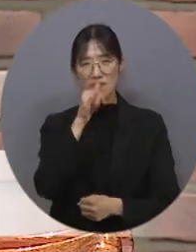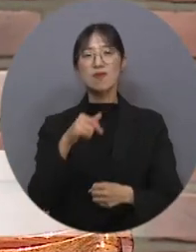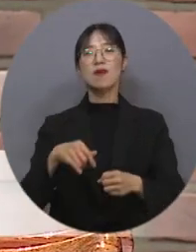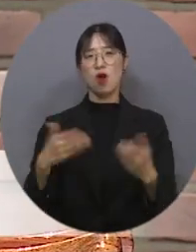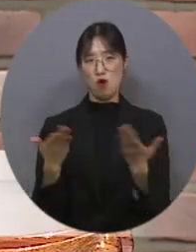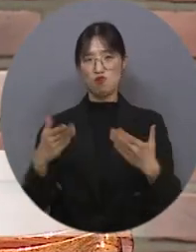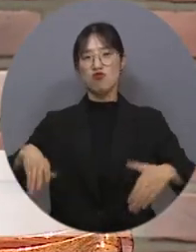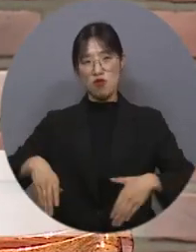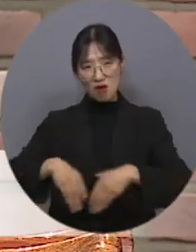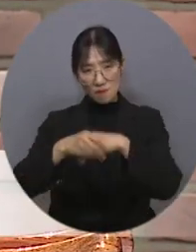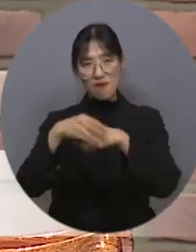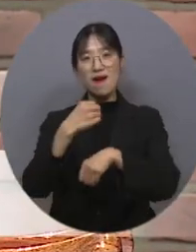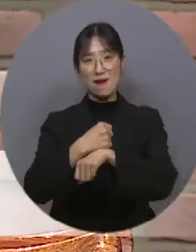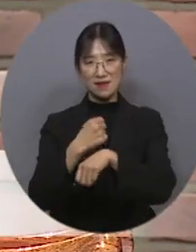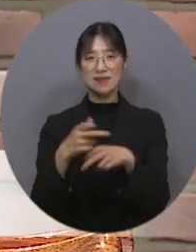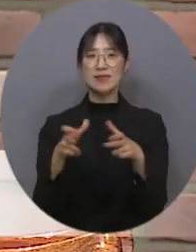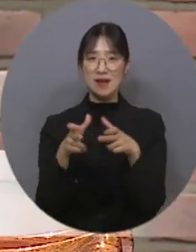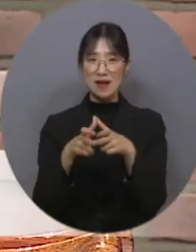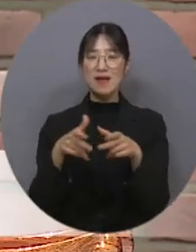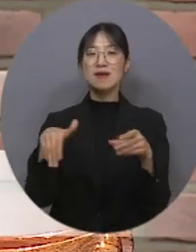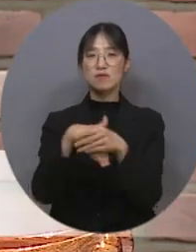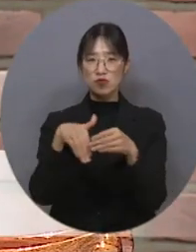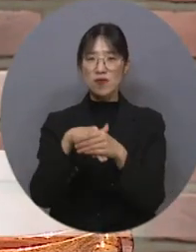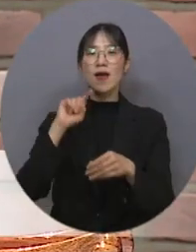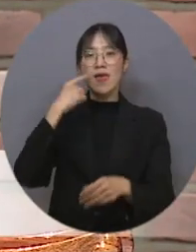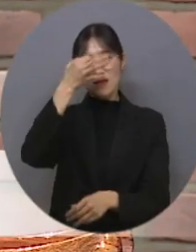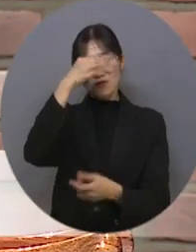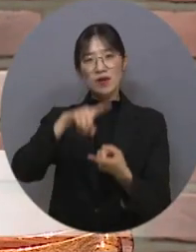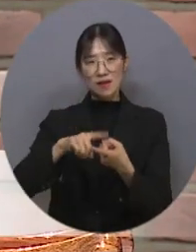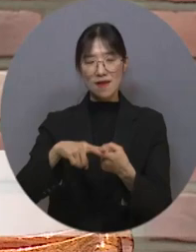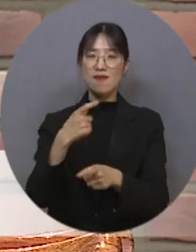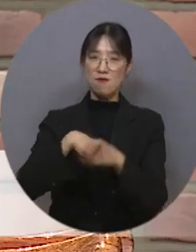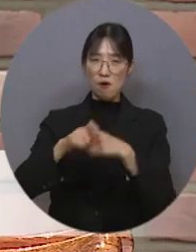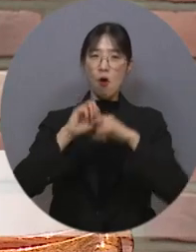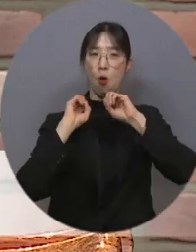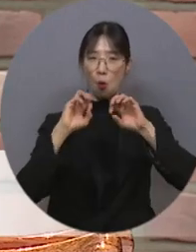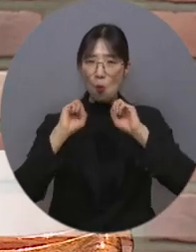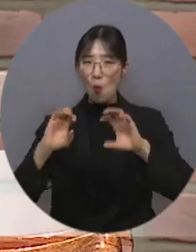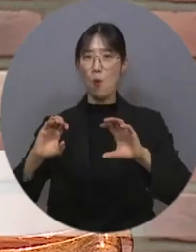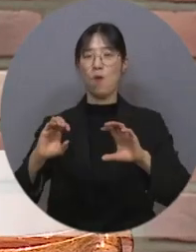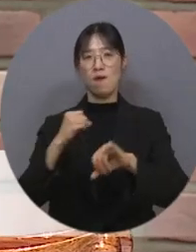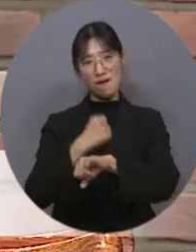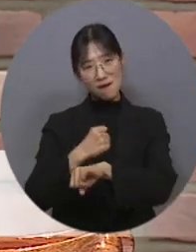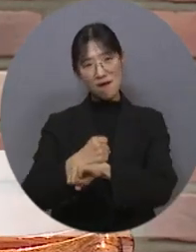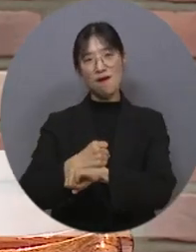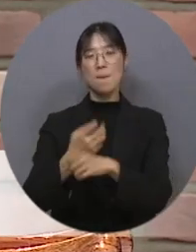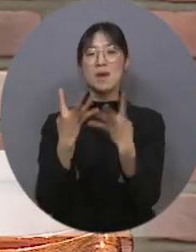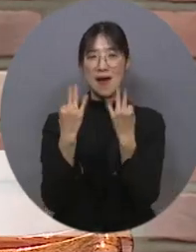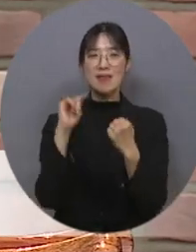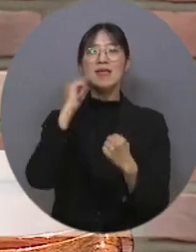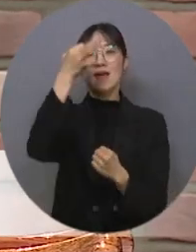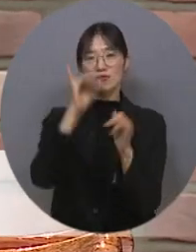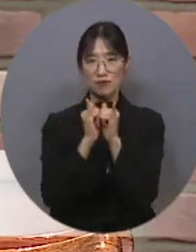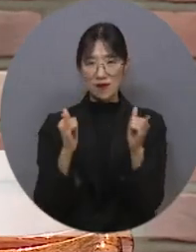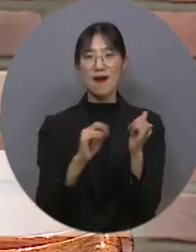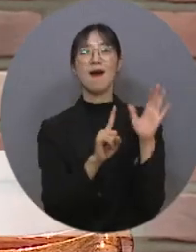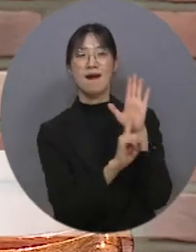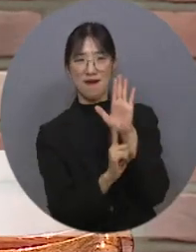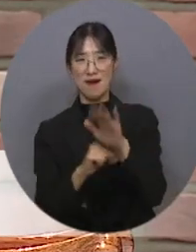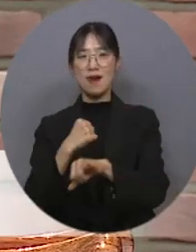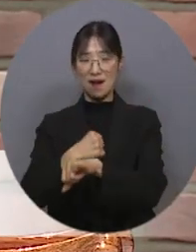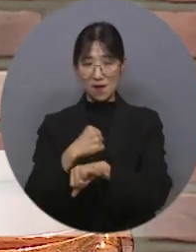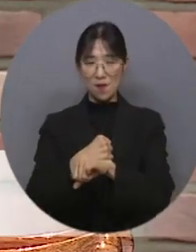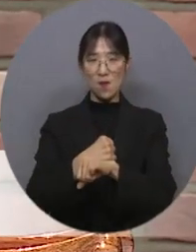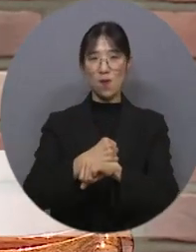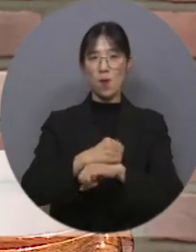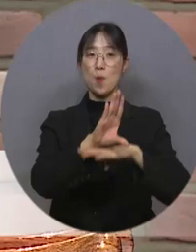통해서 우리 장애문화예술에 대한 보다 더 홍보에 또 많은 예술가들을 알리고 그리고 또 미디어를